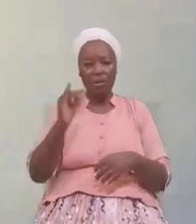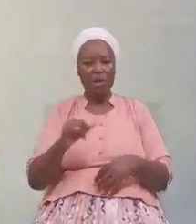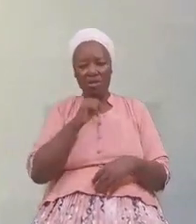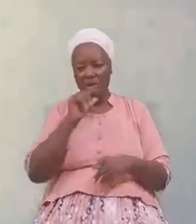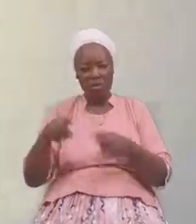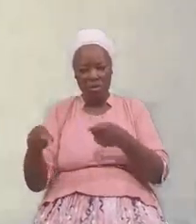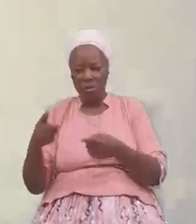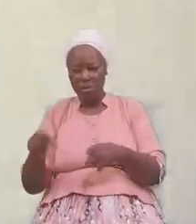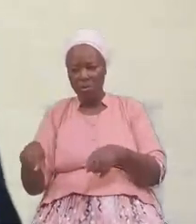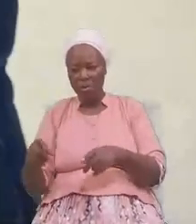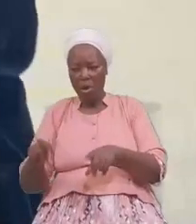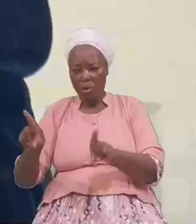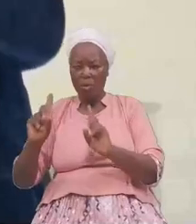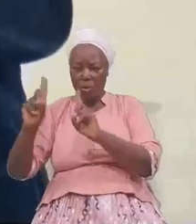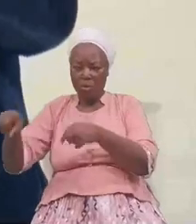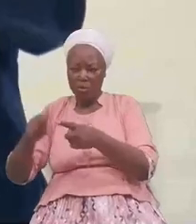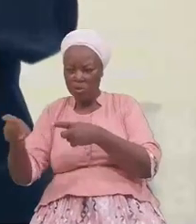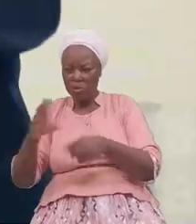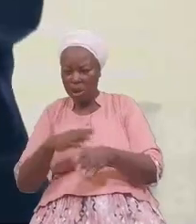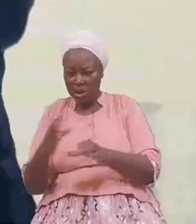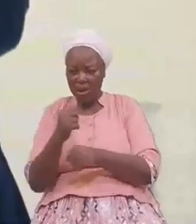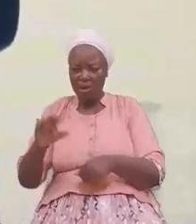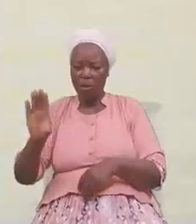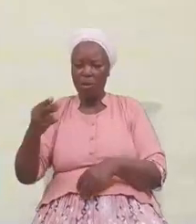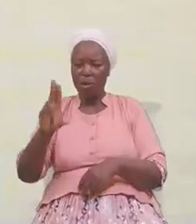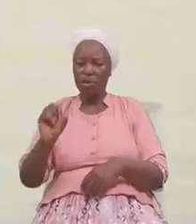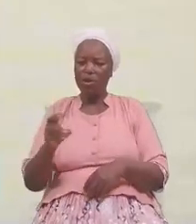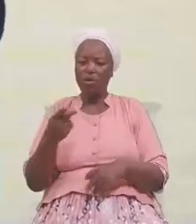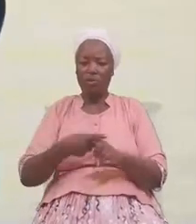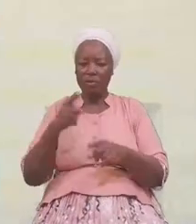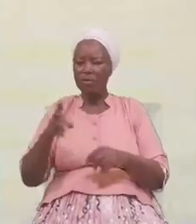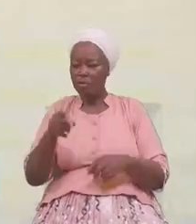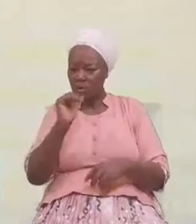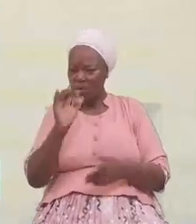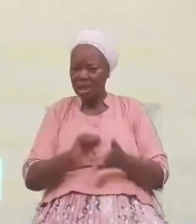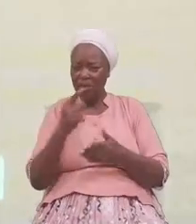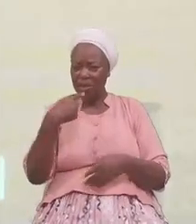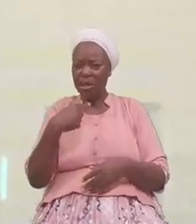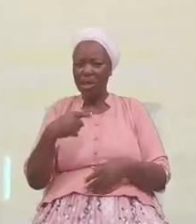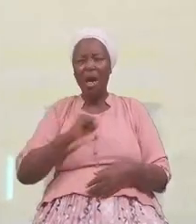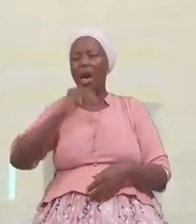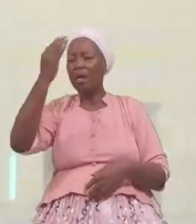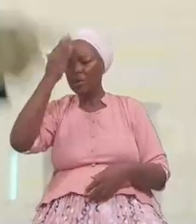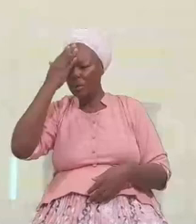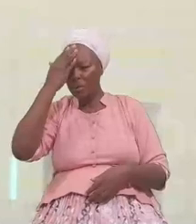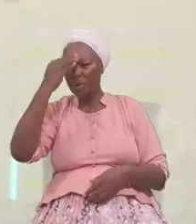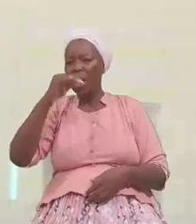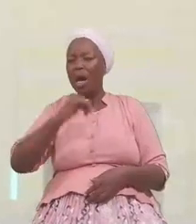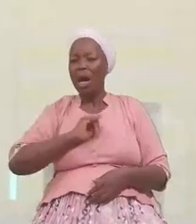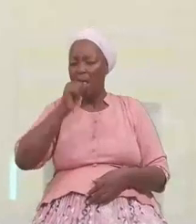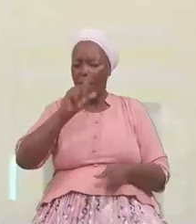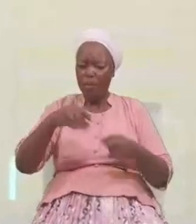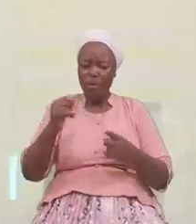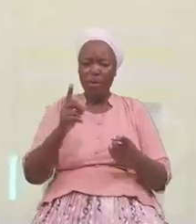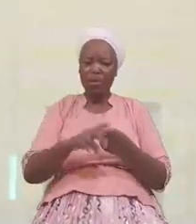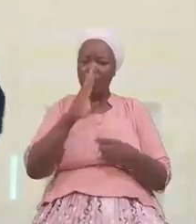et prendre, t'arracher tes béquilles. C'est toi qui dois dire, je sais, je serai guéri